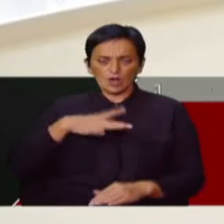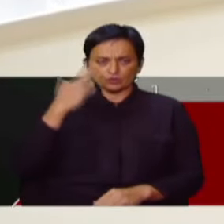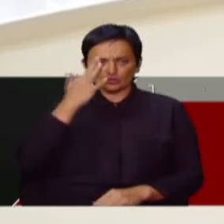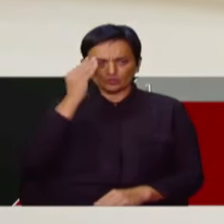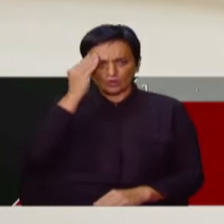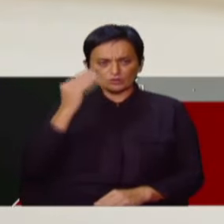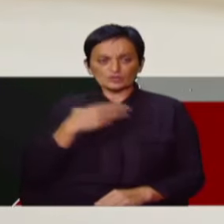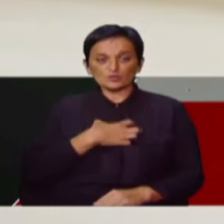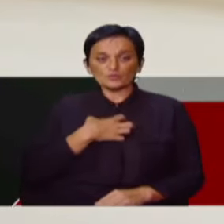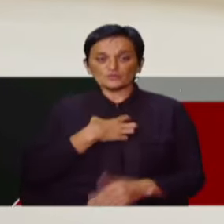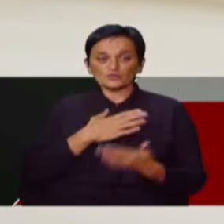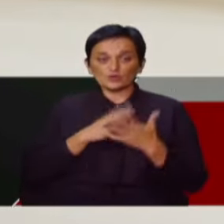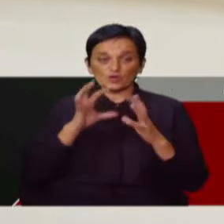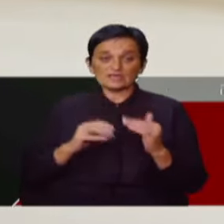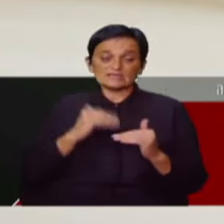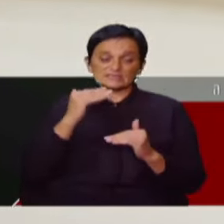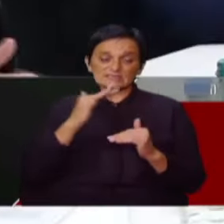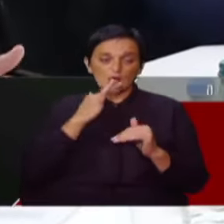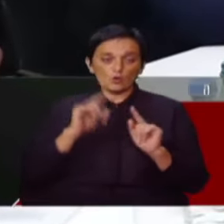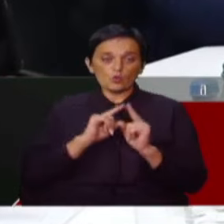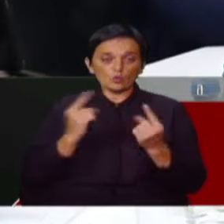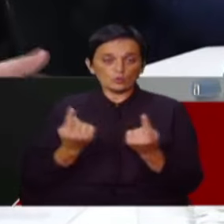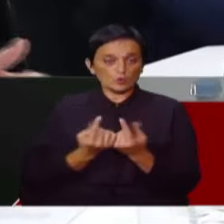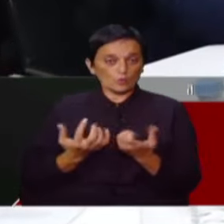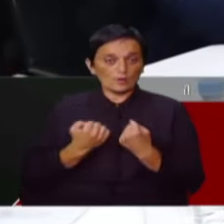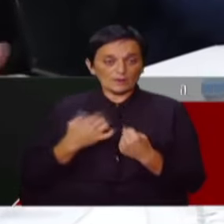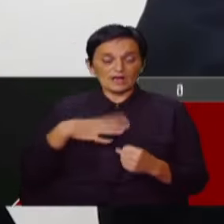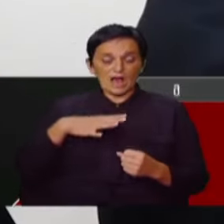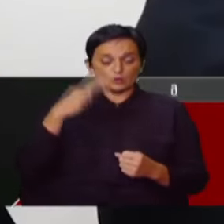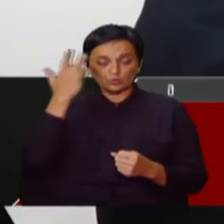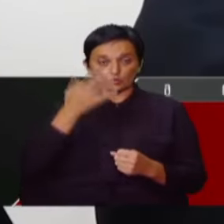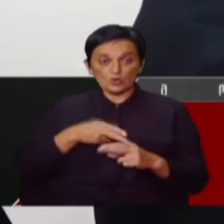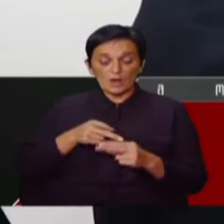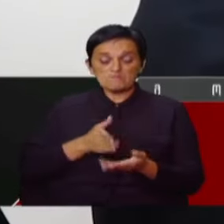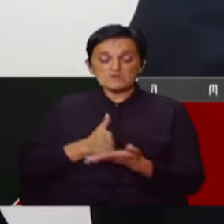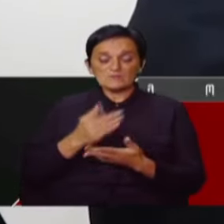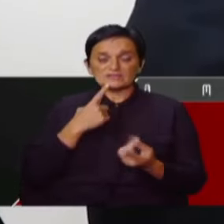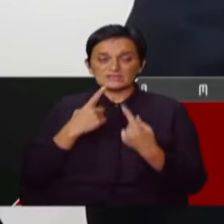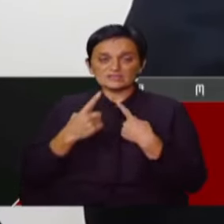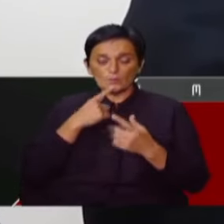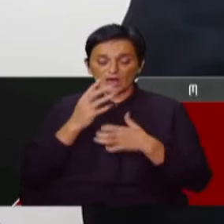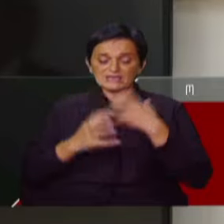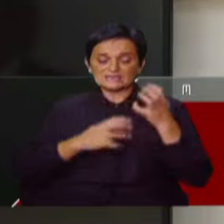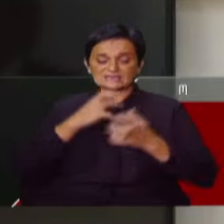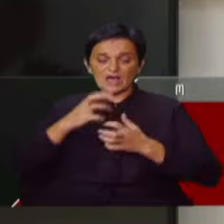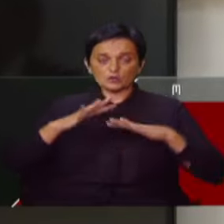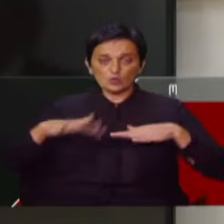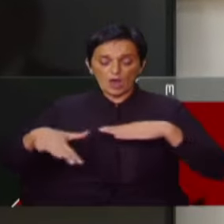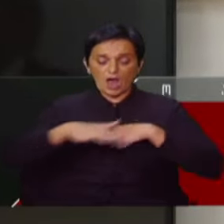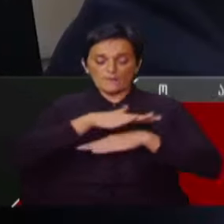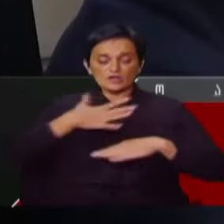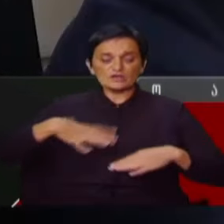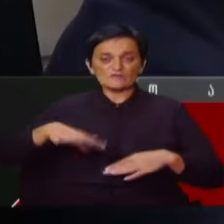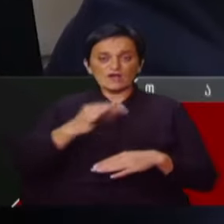ოცნების აზრით მნიშვნელოვანია საკონსტიტუციო უმრავლესობის მოპოვება. ქართული ოცნება ამ მიმართულებით საუბრობს საერთაშორისო ასპარეზზე